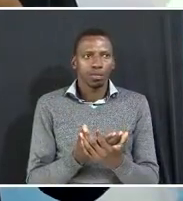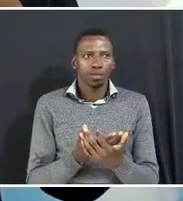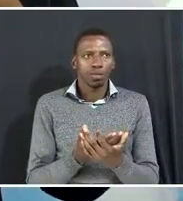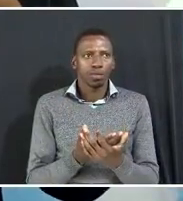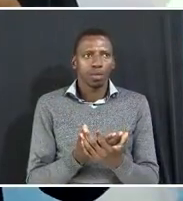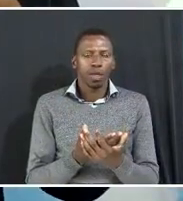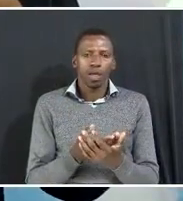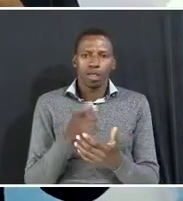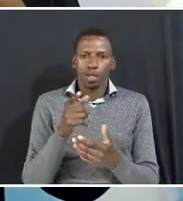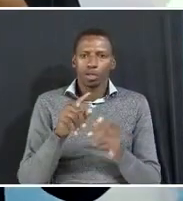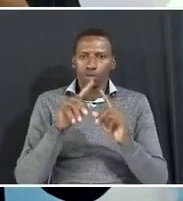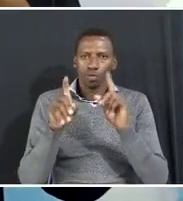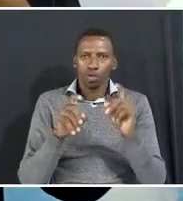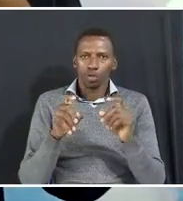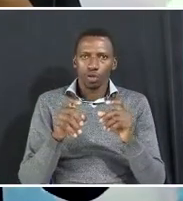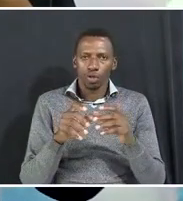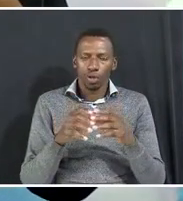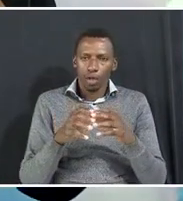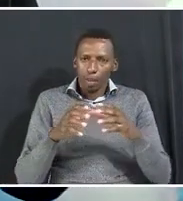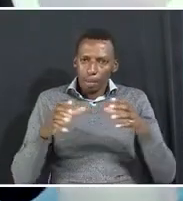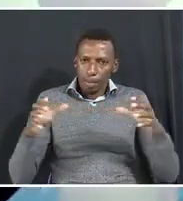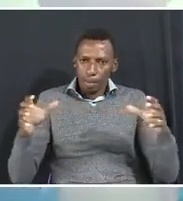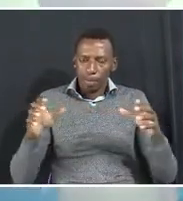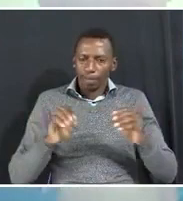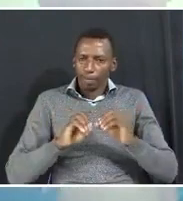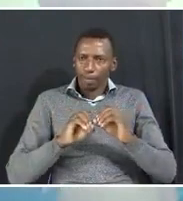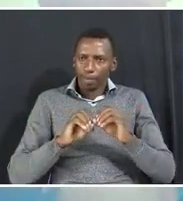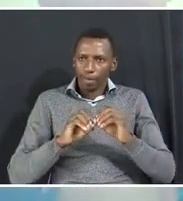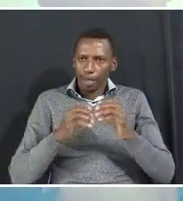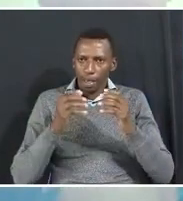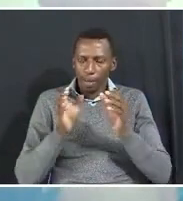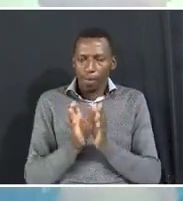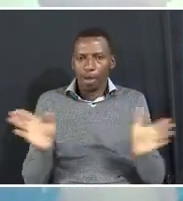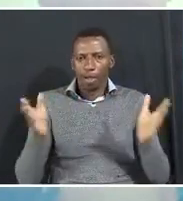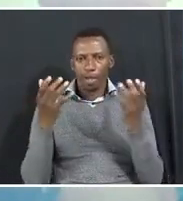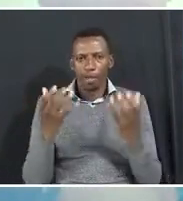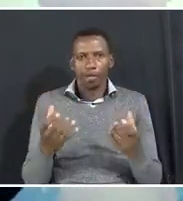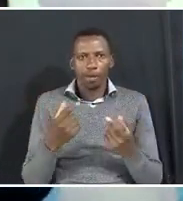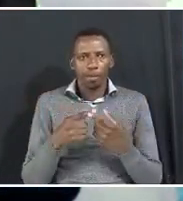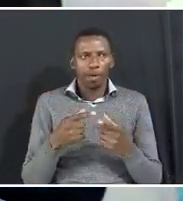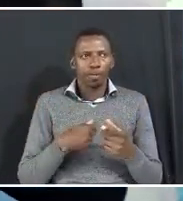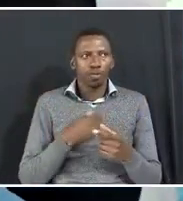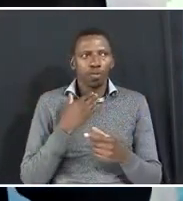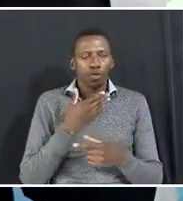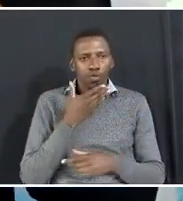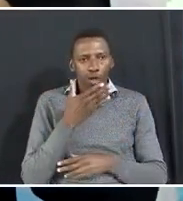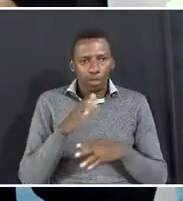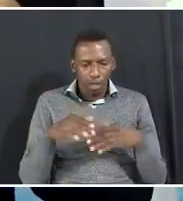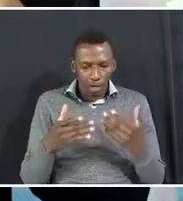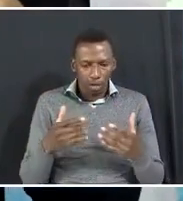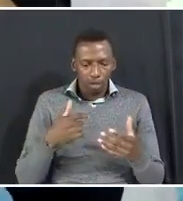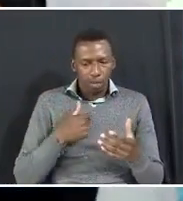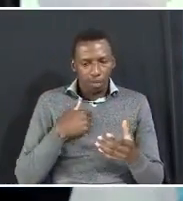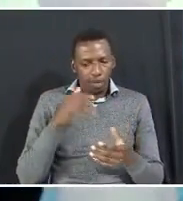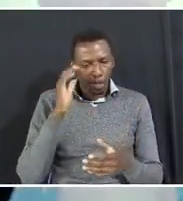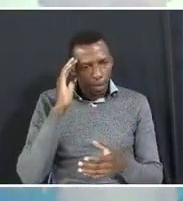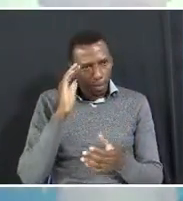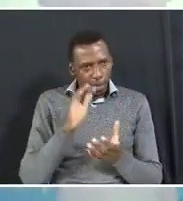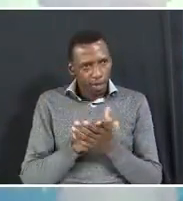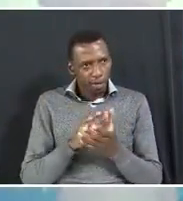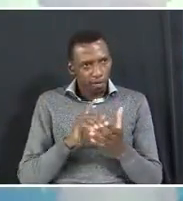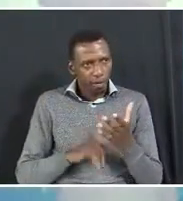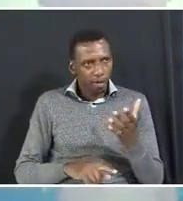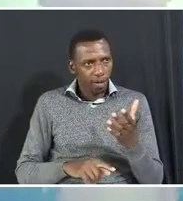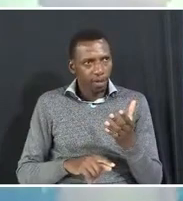nitajibu vizuri, lakini ningependa kusema hivi. Jambo la kwanza, ninaamini kwamba Kristo hatamani kwamba tendo lolote